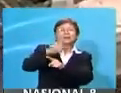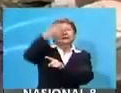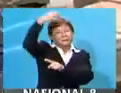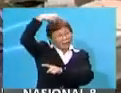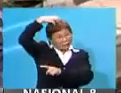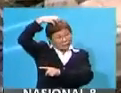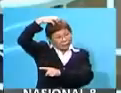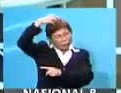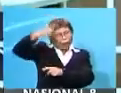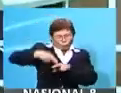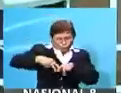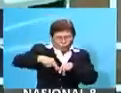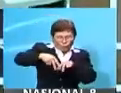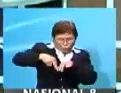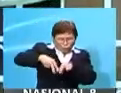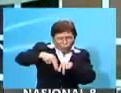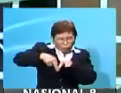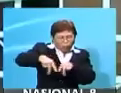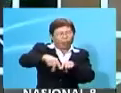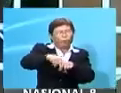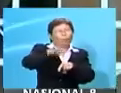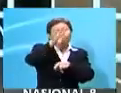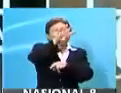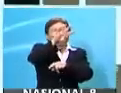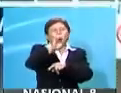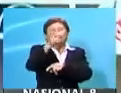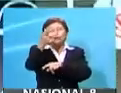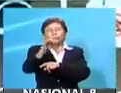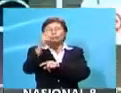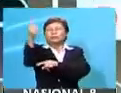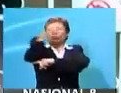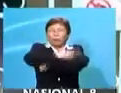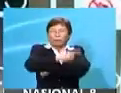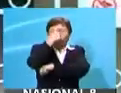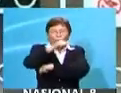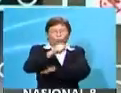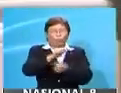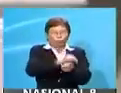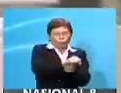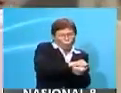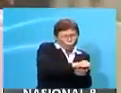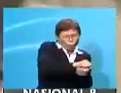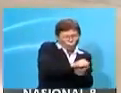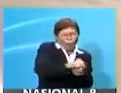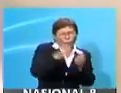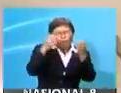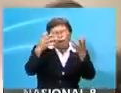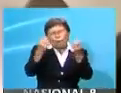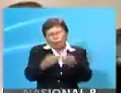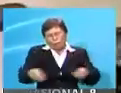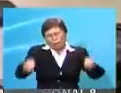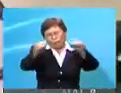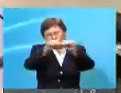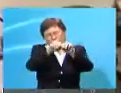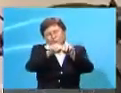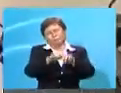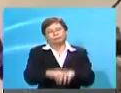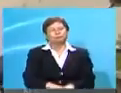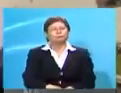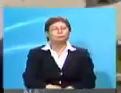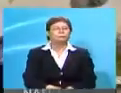Selangor ini berjalan kaki sekurang-kurangnya 40 km sehari untuk mencuci sebanyak mana masjid di kawasan yang dilalui